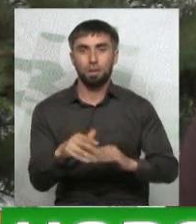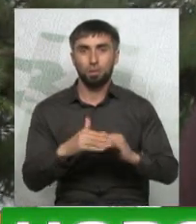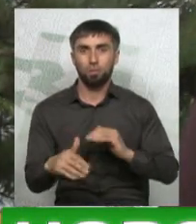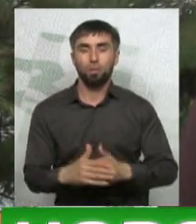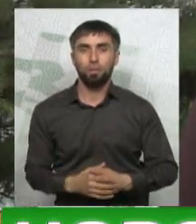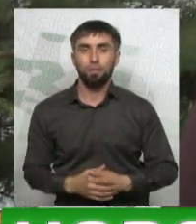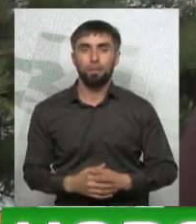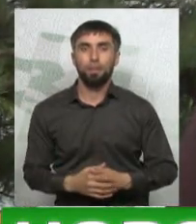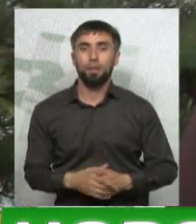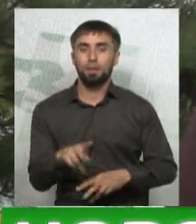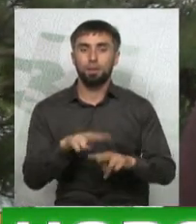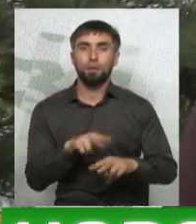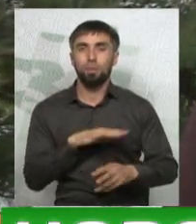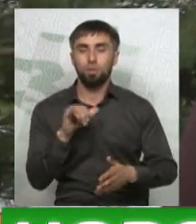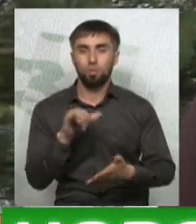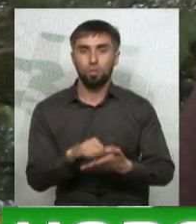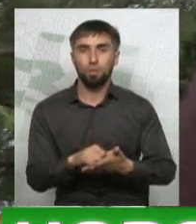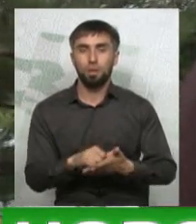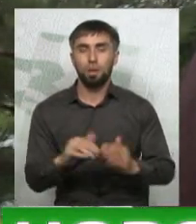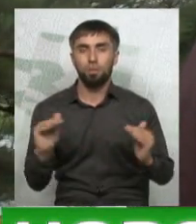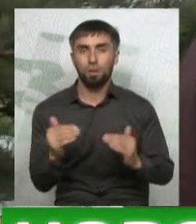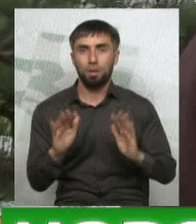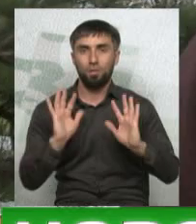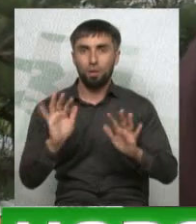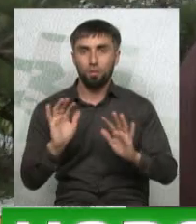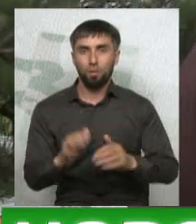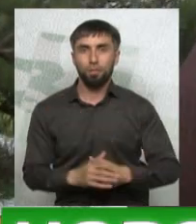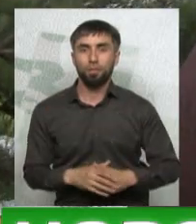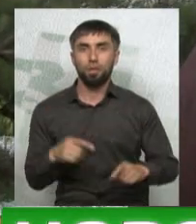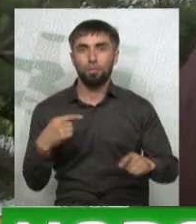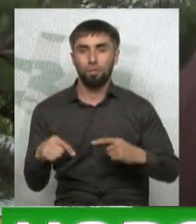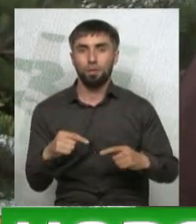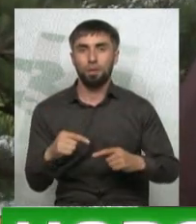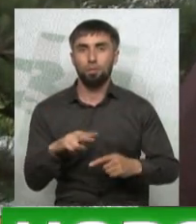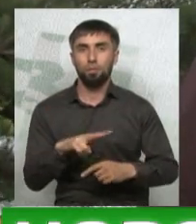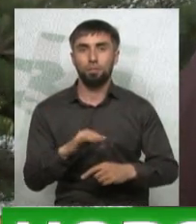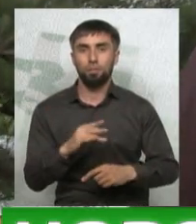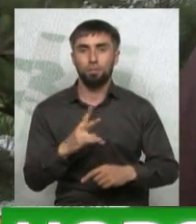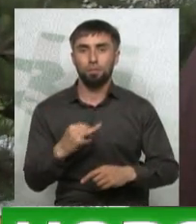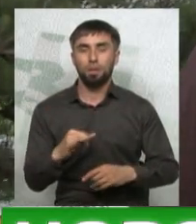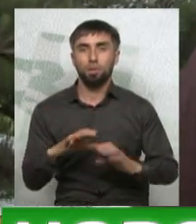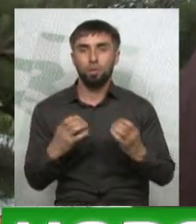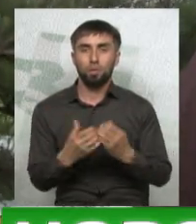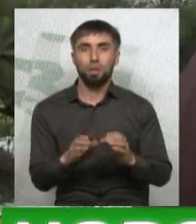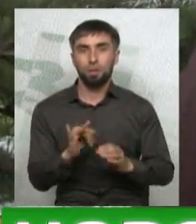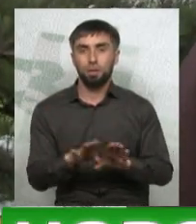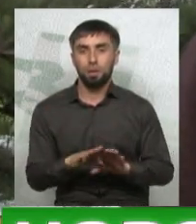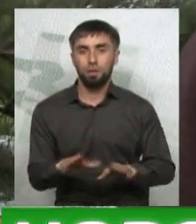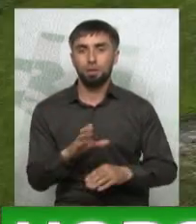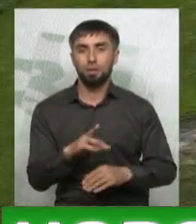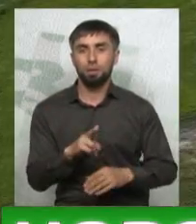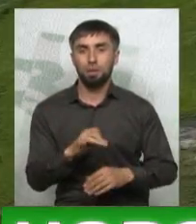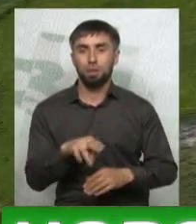территория. Здесь был устроен мини-волейбольный, футбольный, пляжный стадион, а также